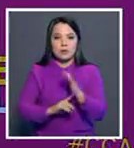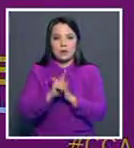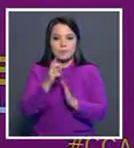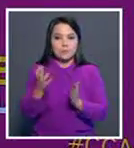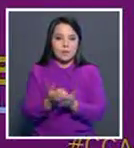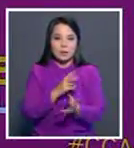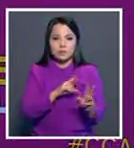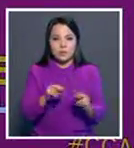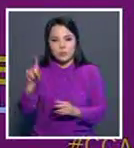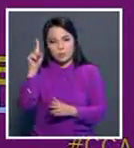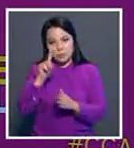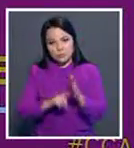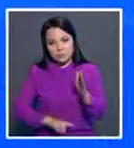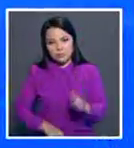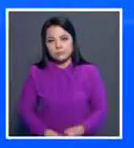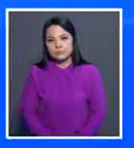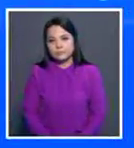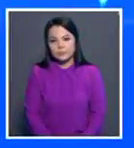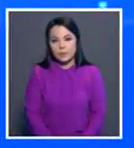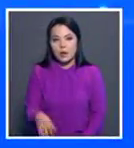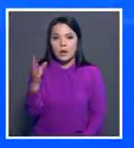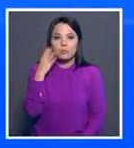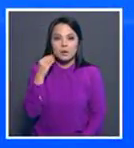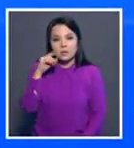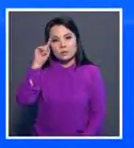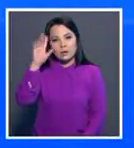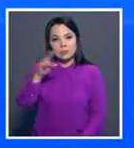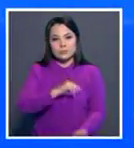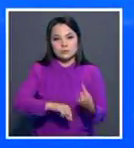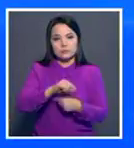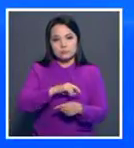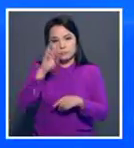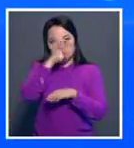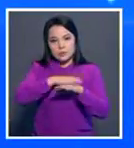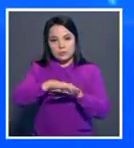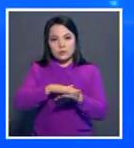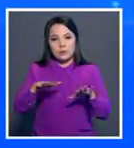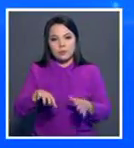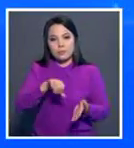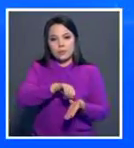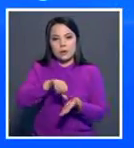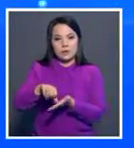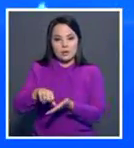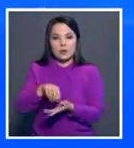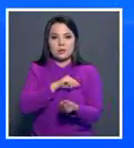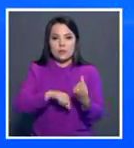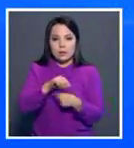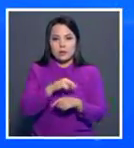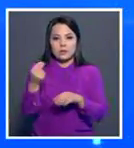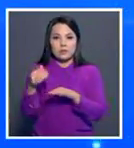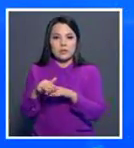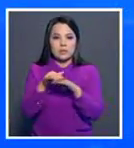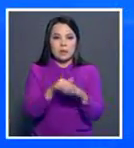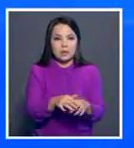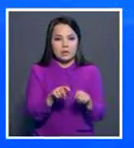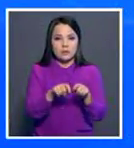игі болады деген үміттеміз. Алматыда танымал қаржыгерлер мемлекеттік мекемелердің өкілдері мен кәсіпкерлерге инвестиция